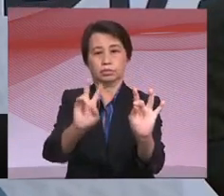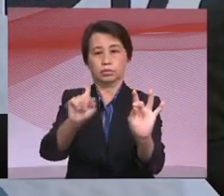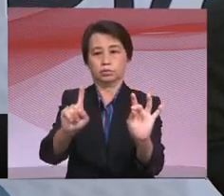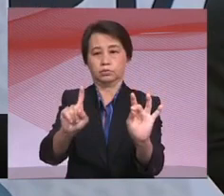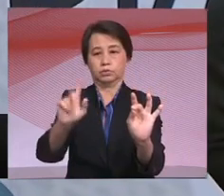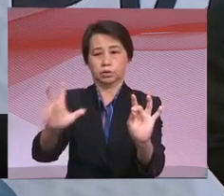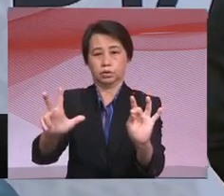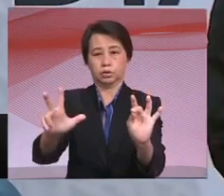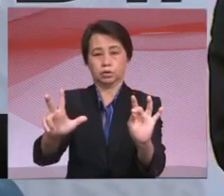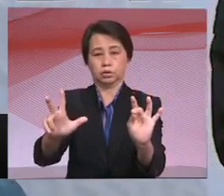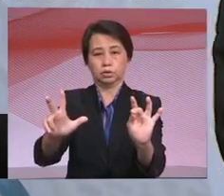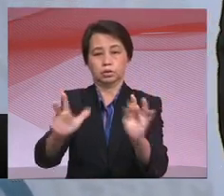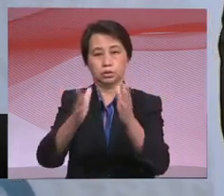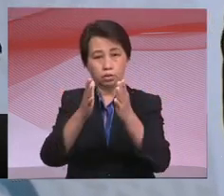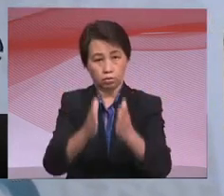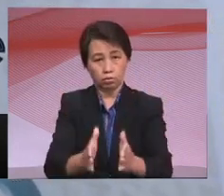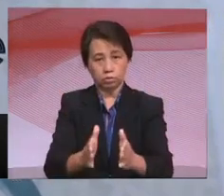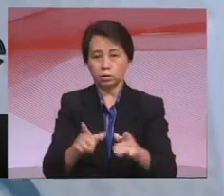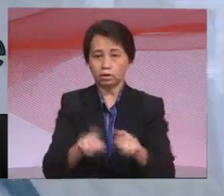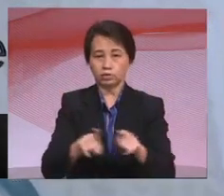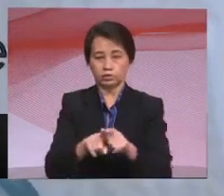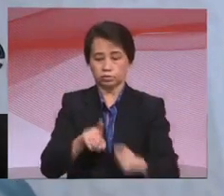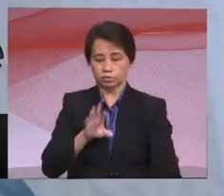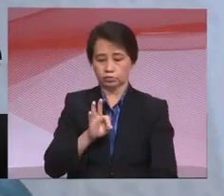8,713 kes, iaitu bersamaan dengan